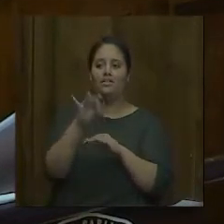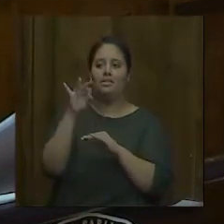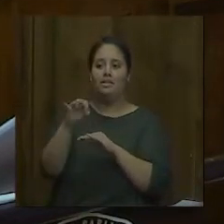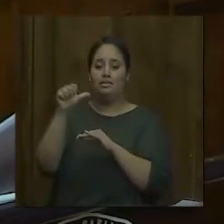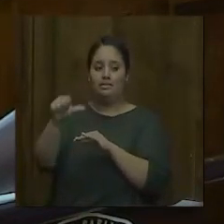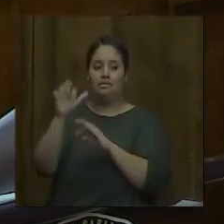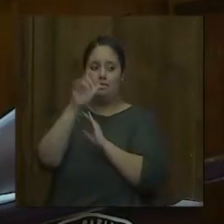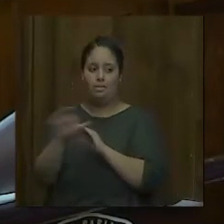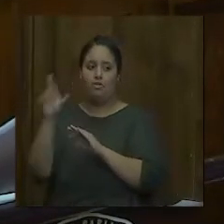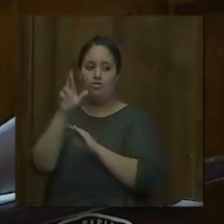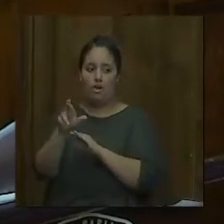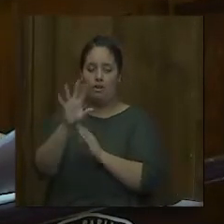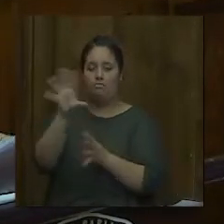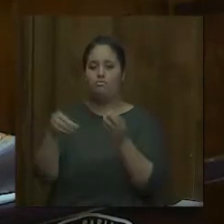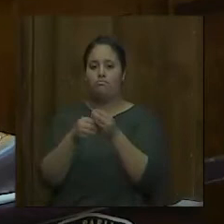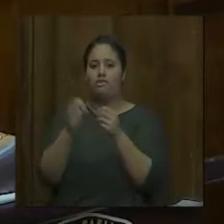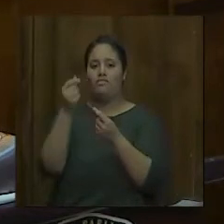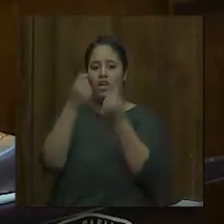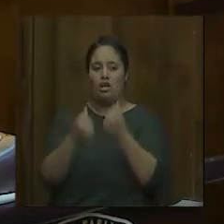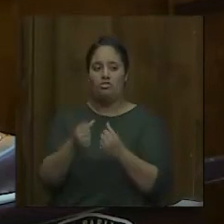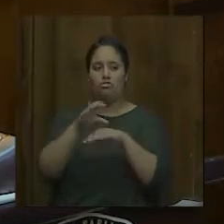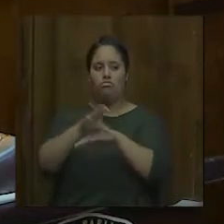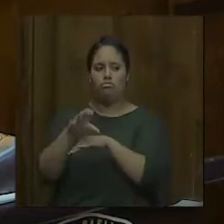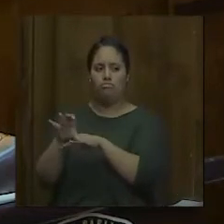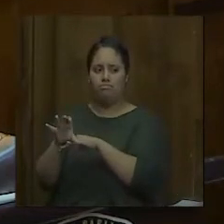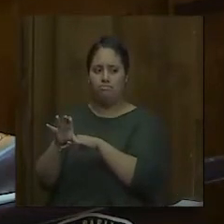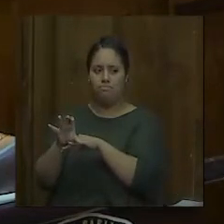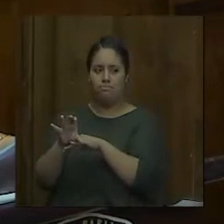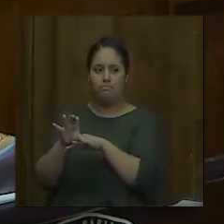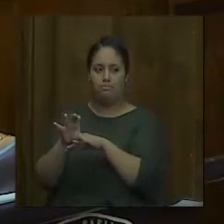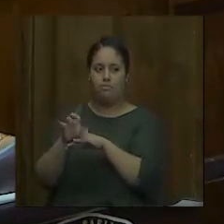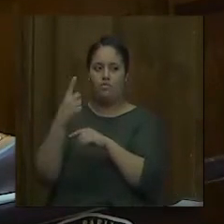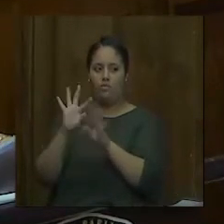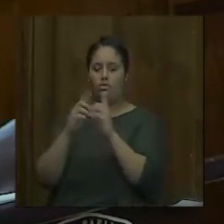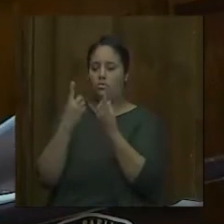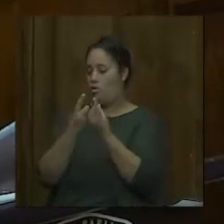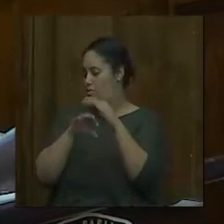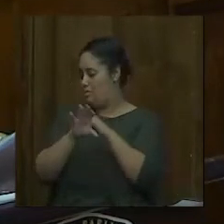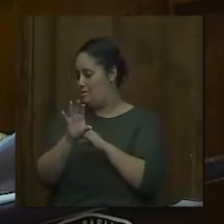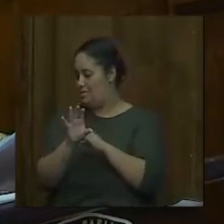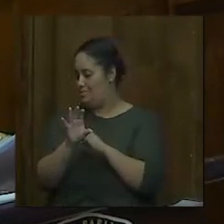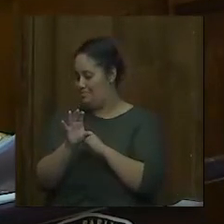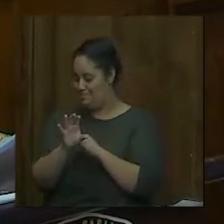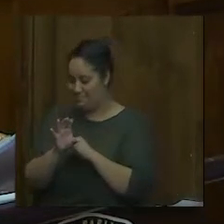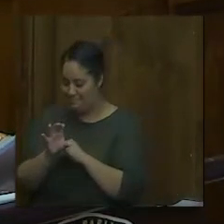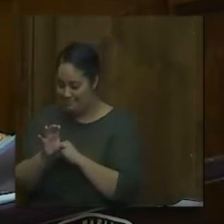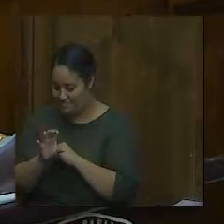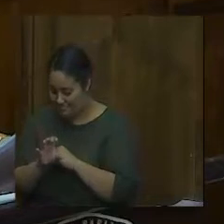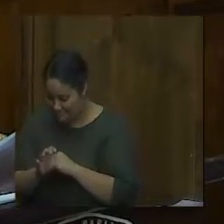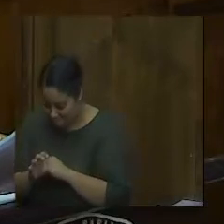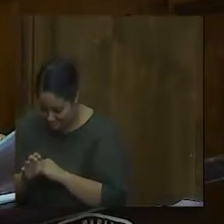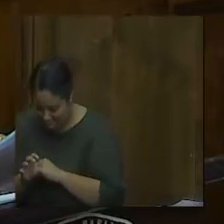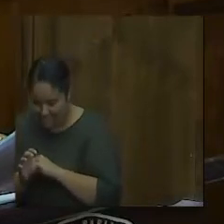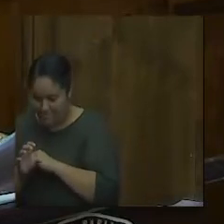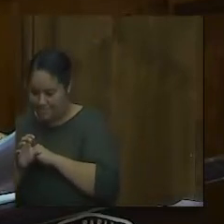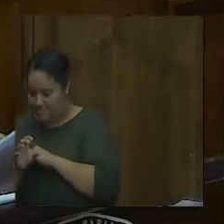R32.363 miljoen sal 'n algehele finansiële bestuursondersteuningsdiens aan die departement verskaf, insluitende finansiële bestuursdienste